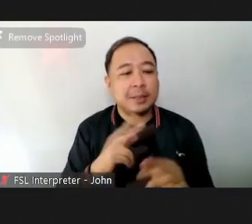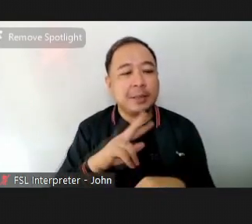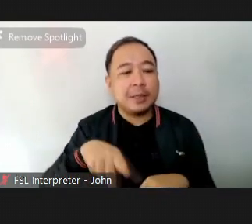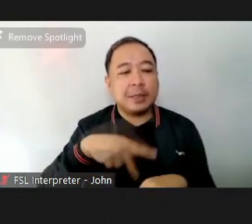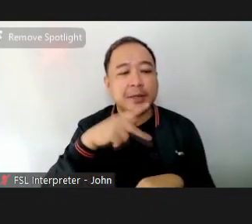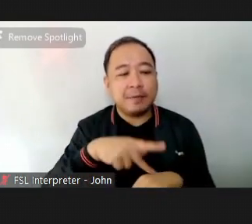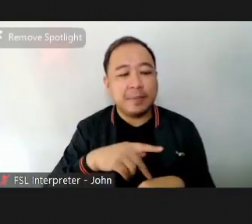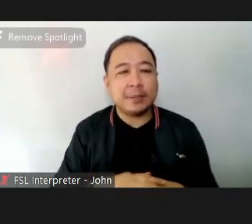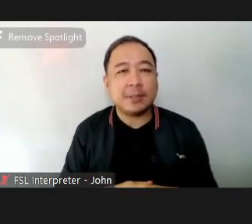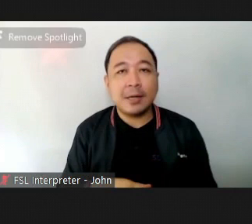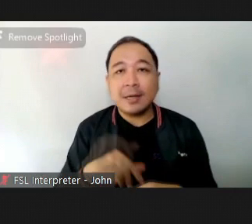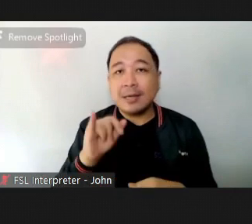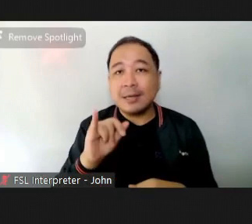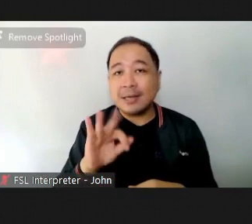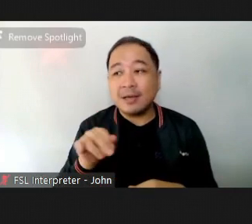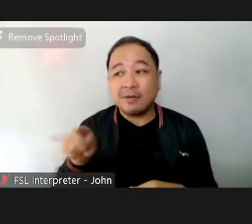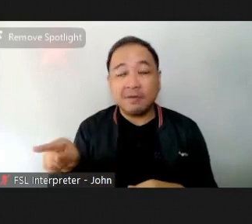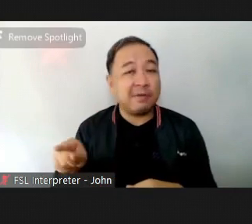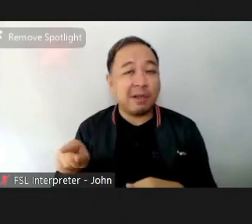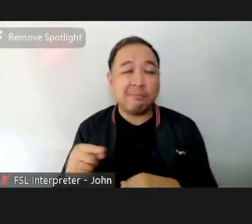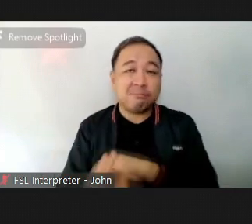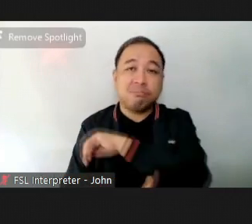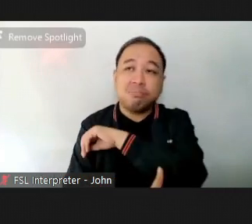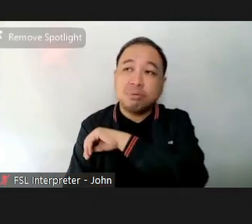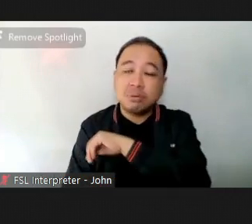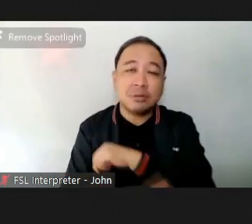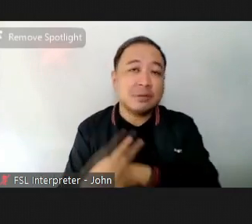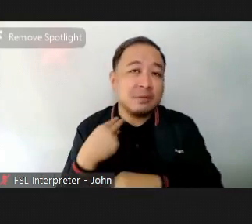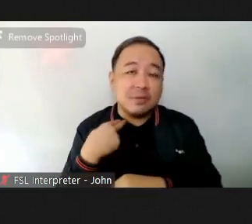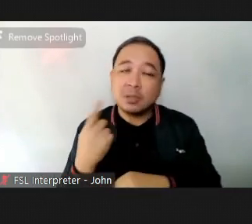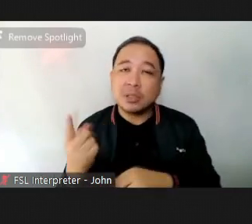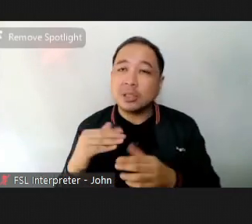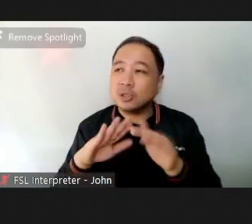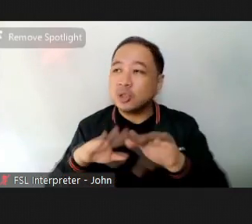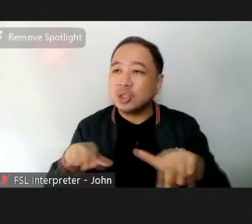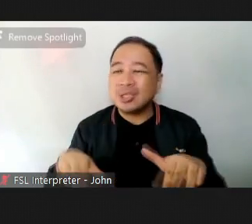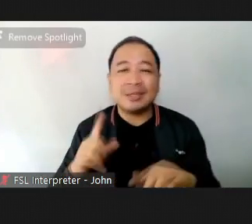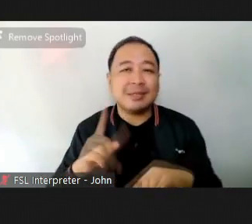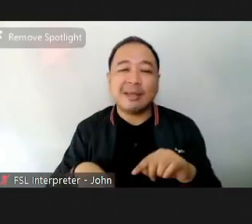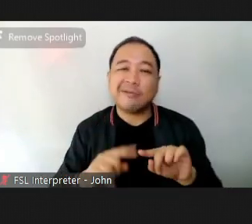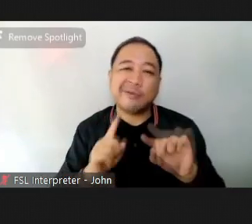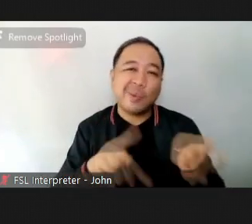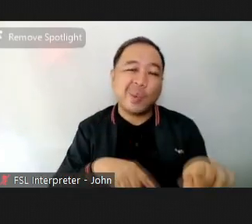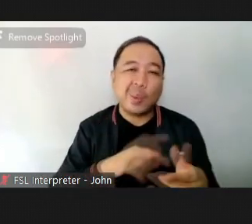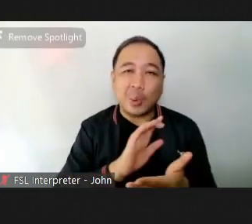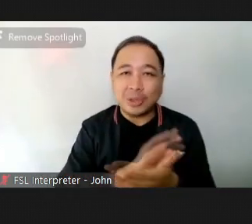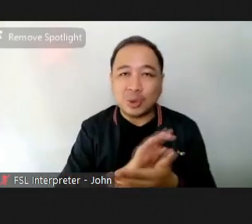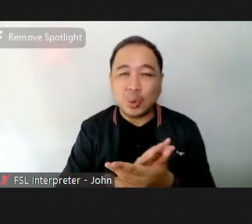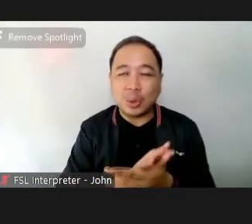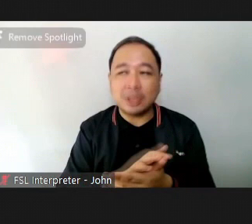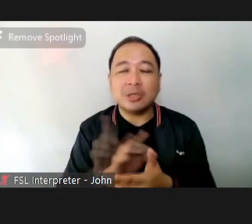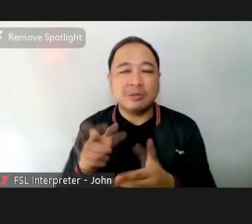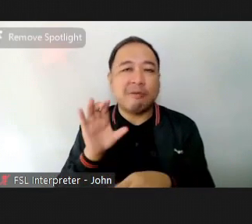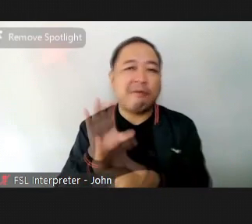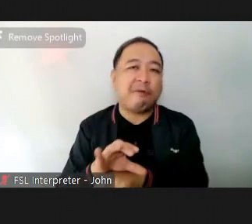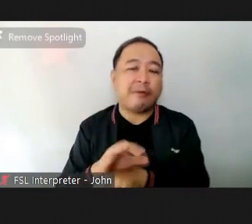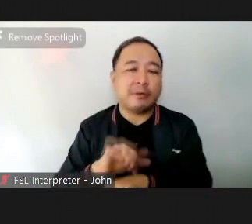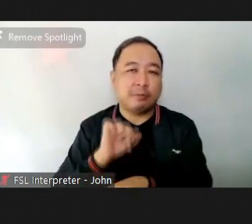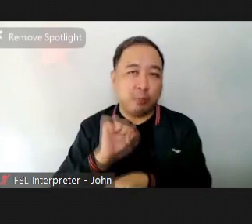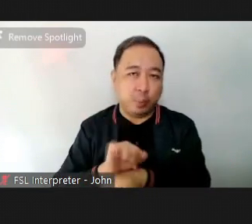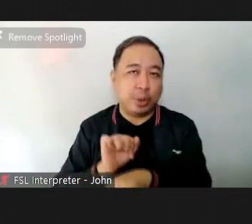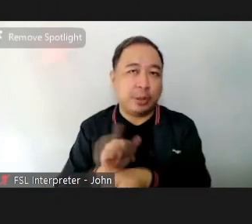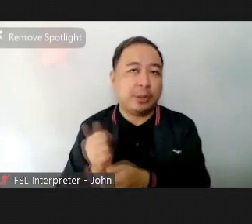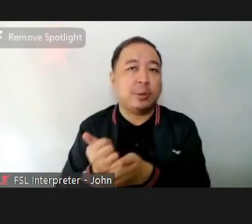Kapag mahirap kasi ang buhay, hindi sila nakakapag-aral at kailangan nilang maghanap buhay para tumulong